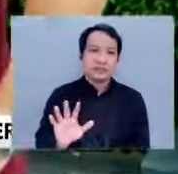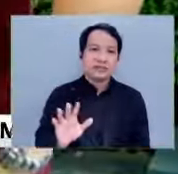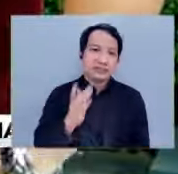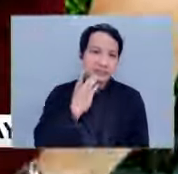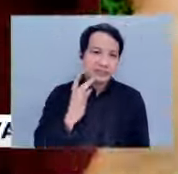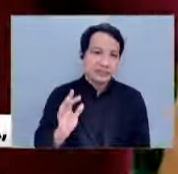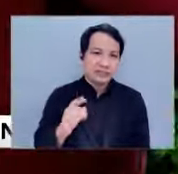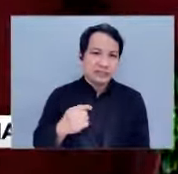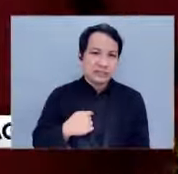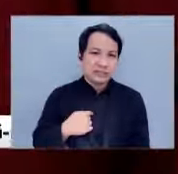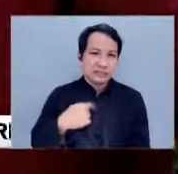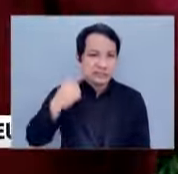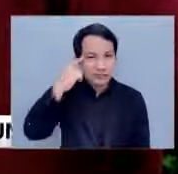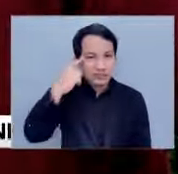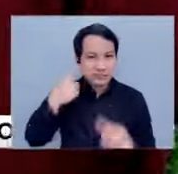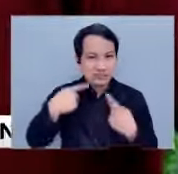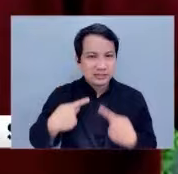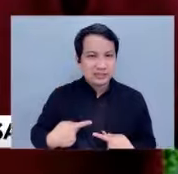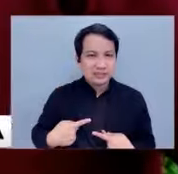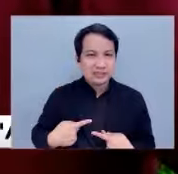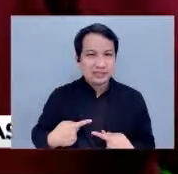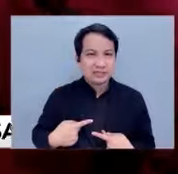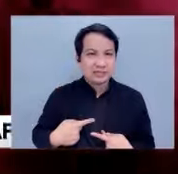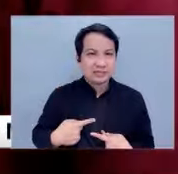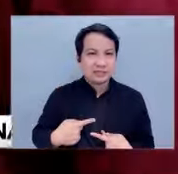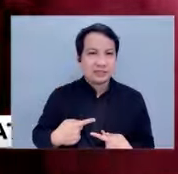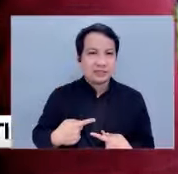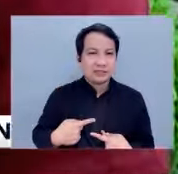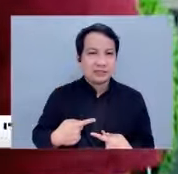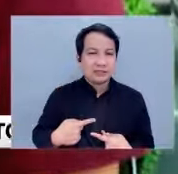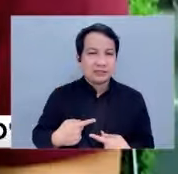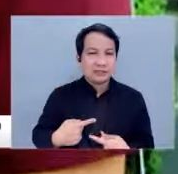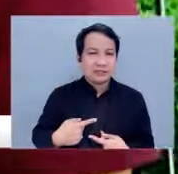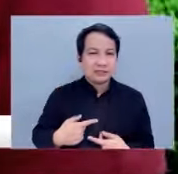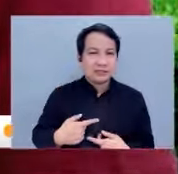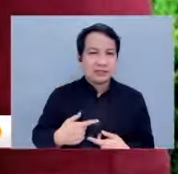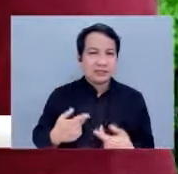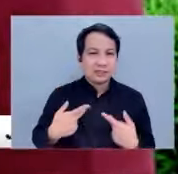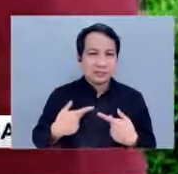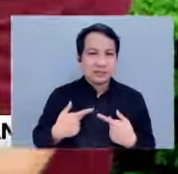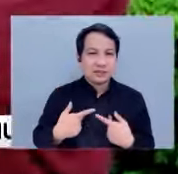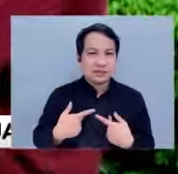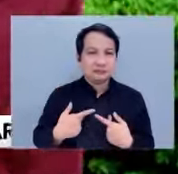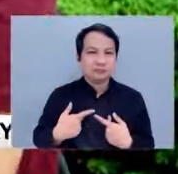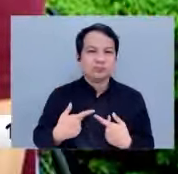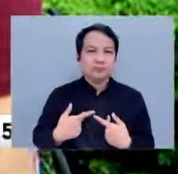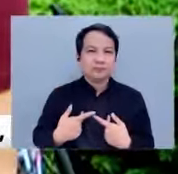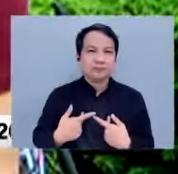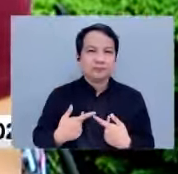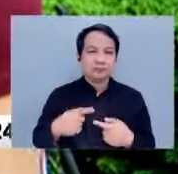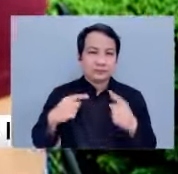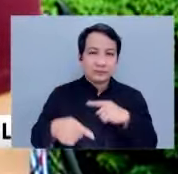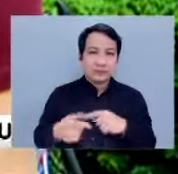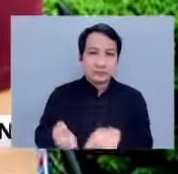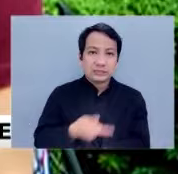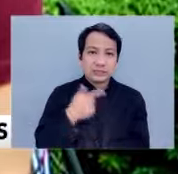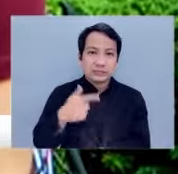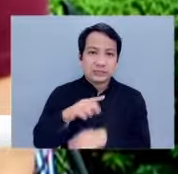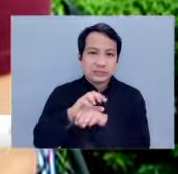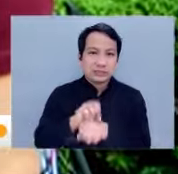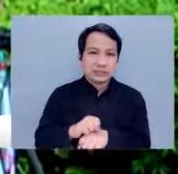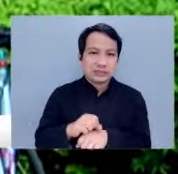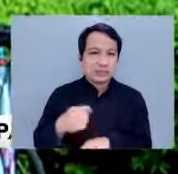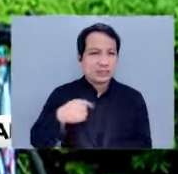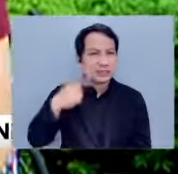think physically. Physically? Yeah, because I'm having something, like surgery. Matagal ba yung recovery niyan? I think